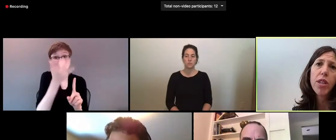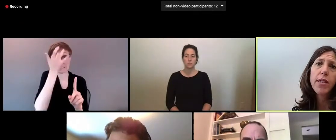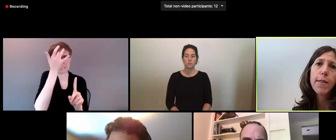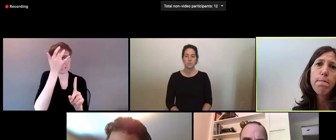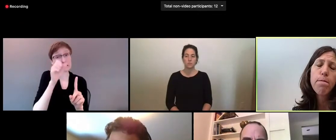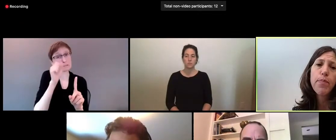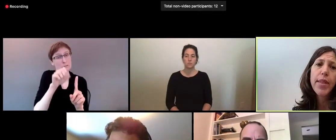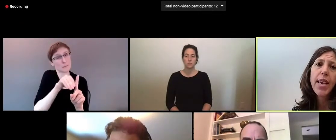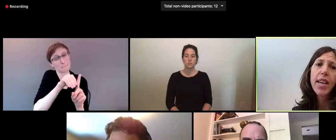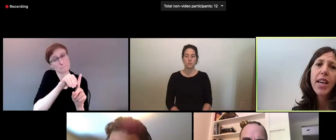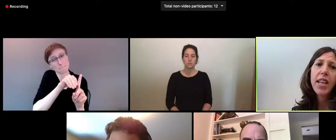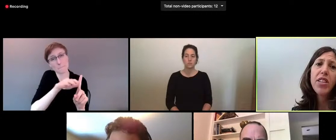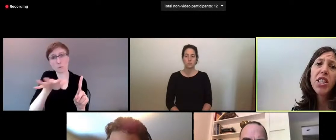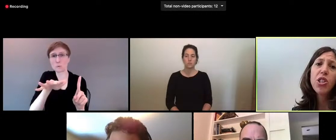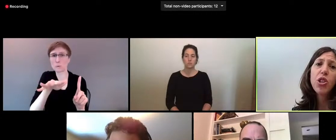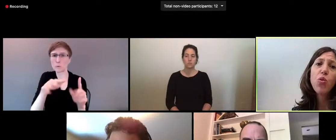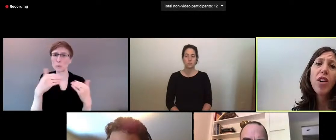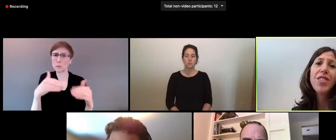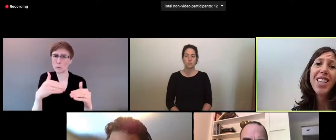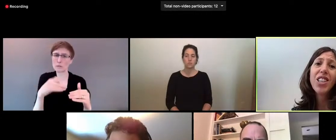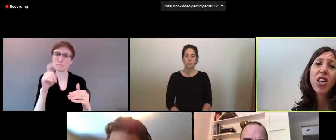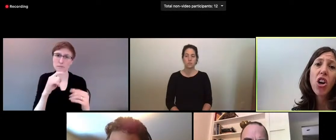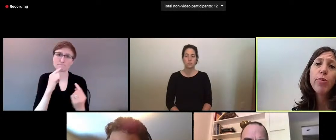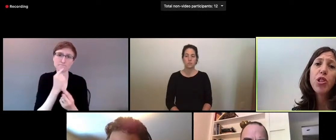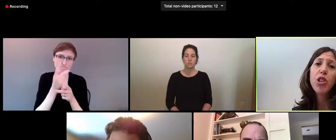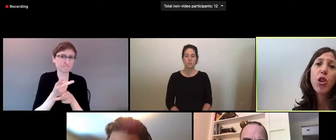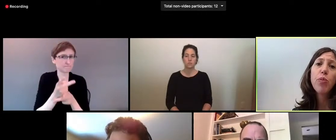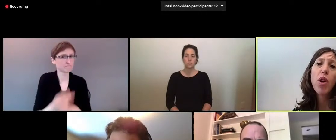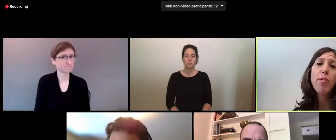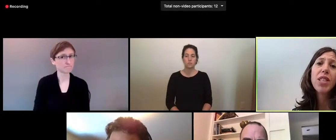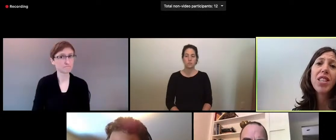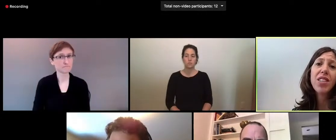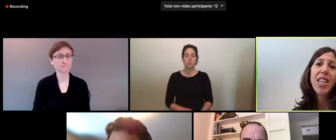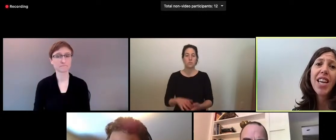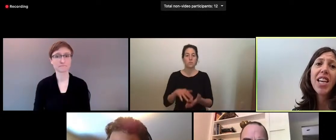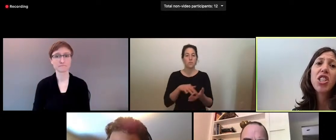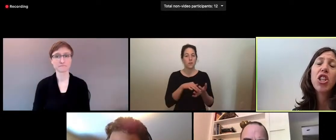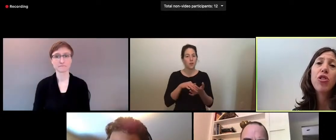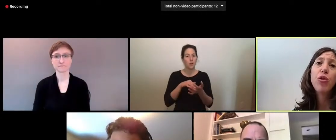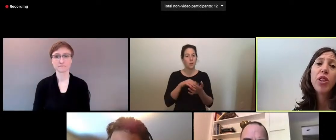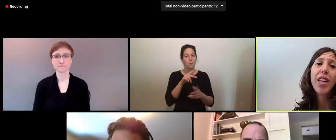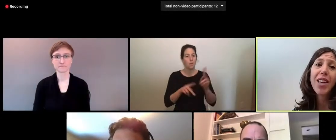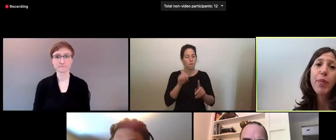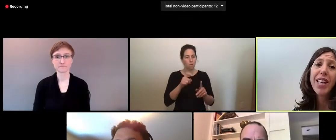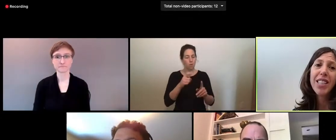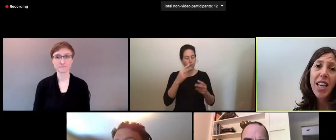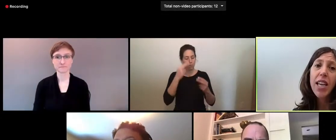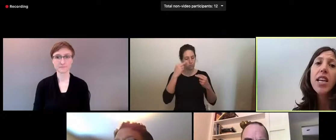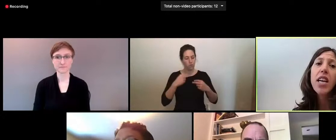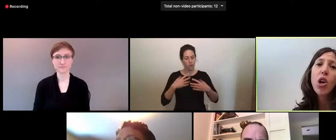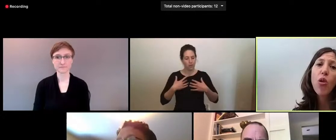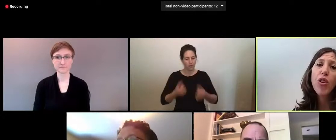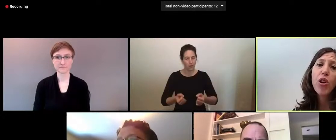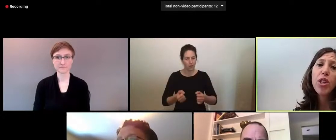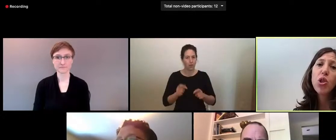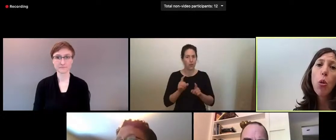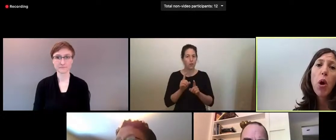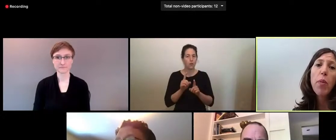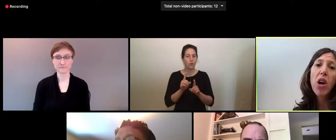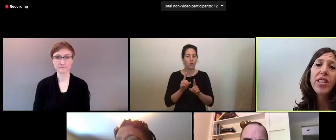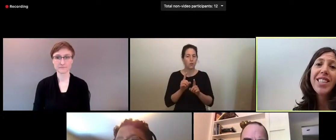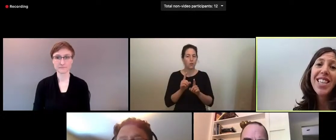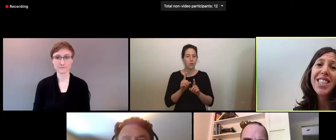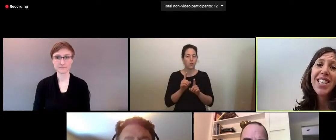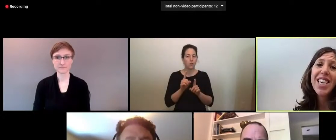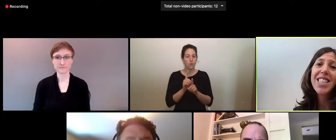care is important. Les visiteurs doivent tenir compte de leur propre santé et de leur vulnérabilité au virus